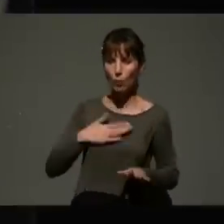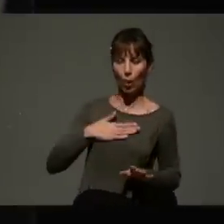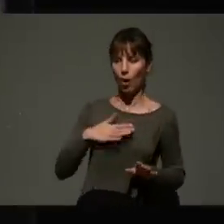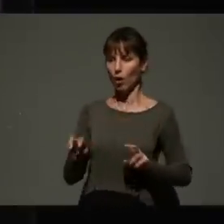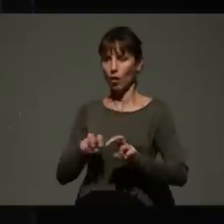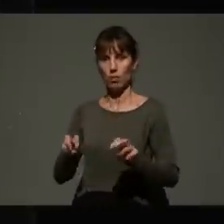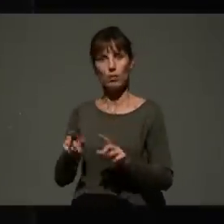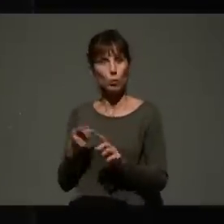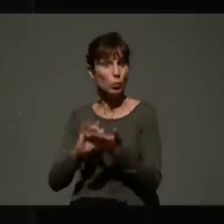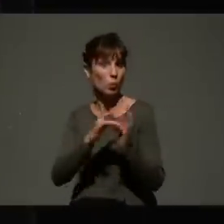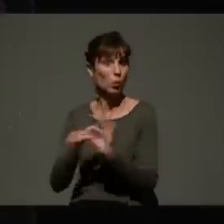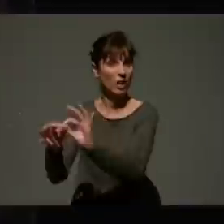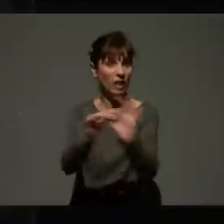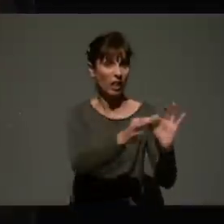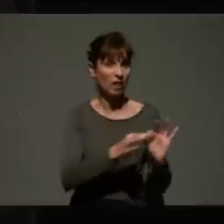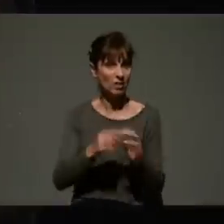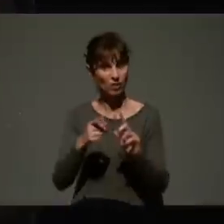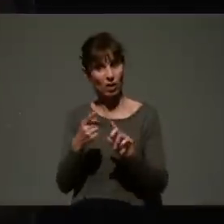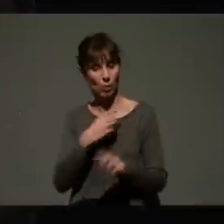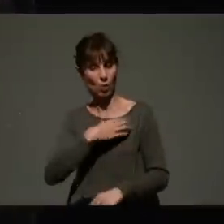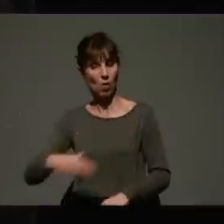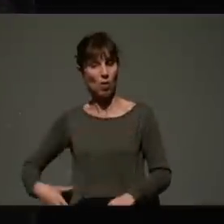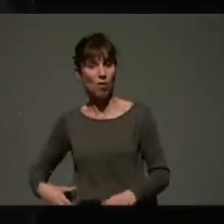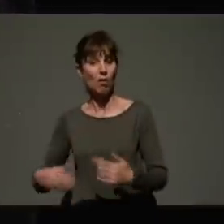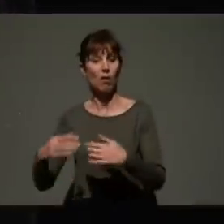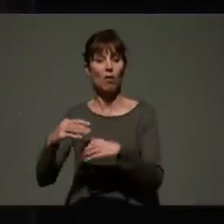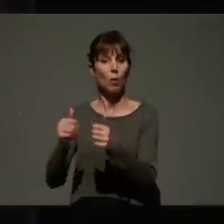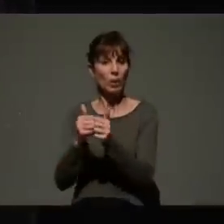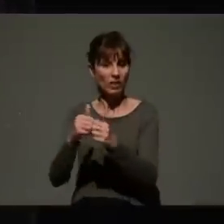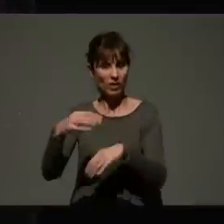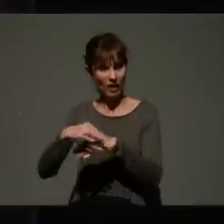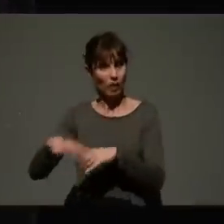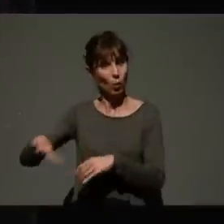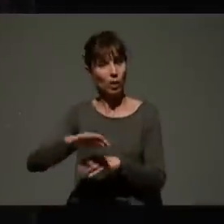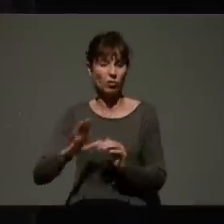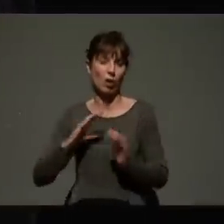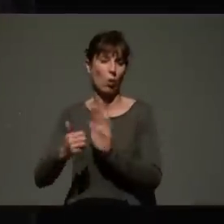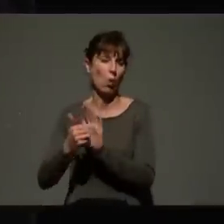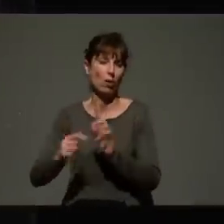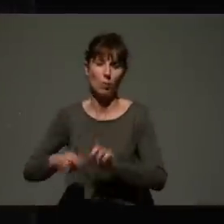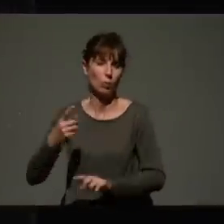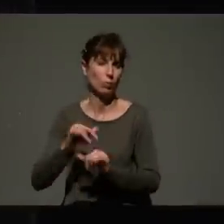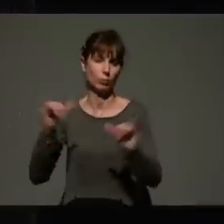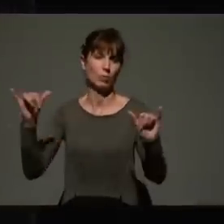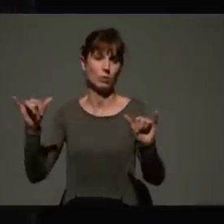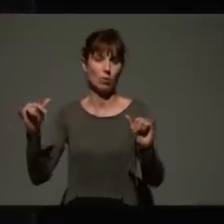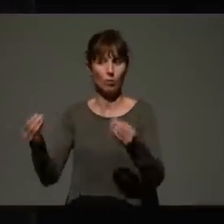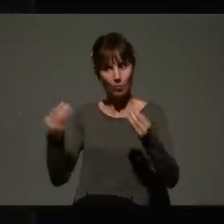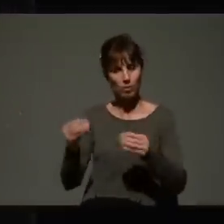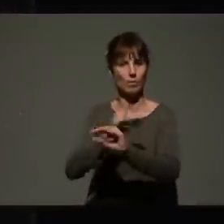Donc, les collectivités locales et territoriales ont un rôle extrêmement important. Et on le